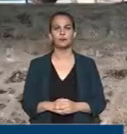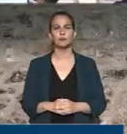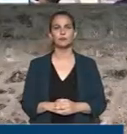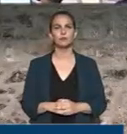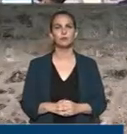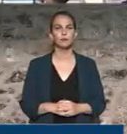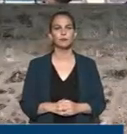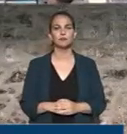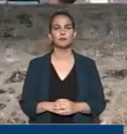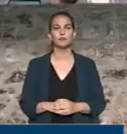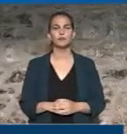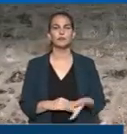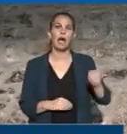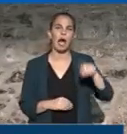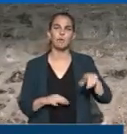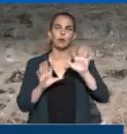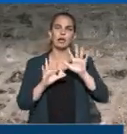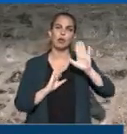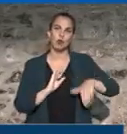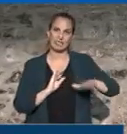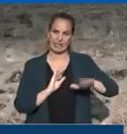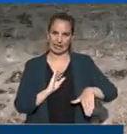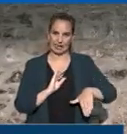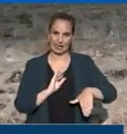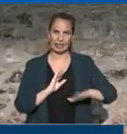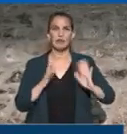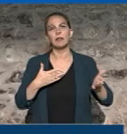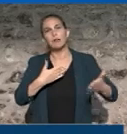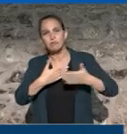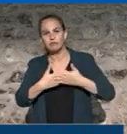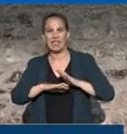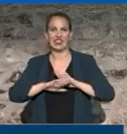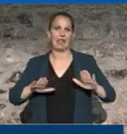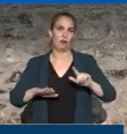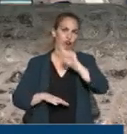Ο κύριος Κουρκουλός από τη Νέα Τηλεόραση Κρήτης και εδώ κλείνουμε τον κύκλο των ερωτήσεων.